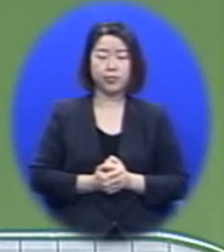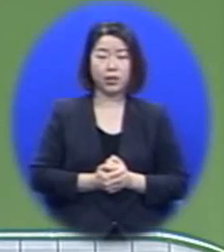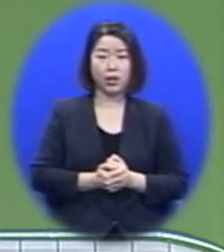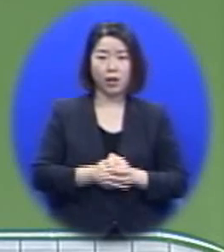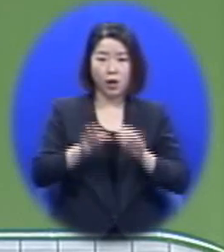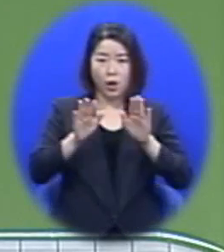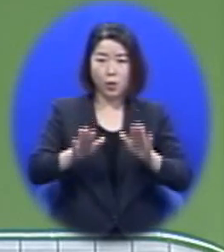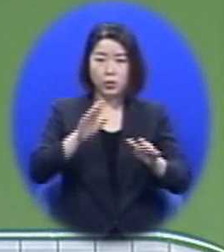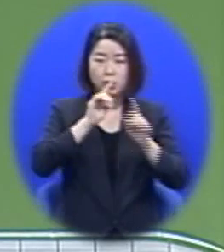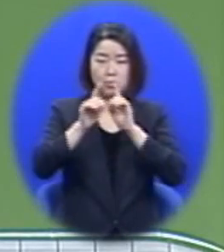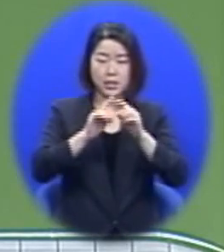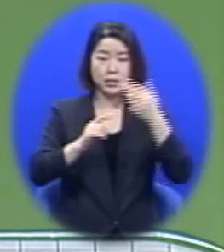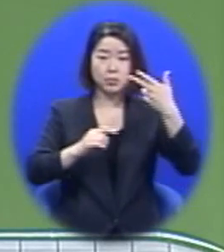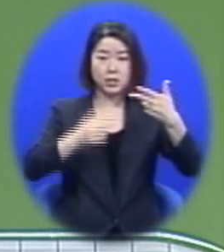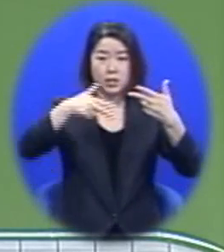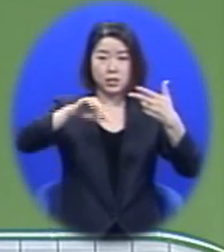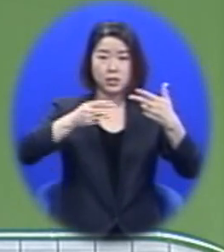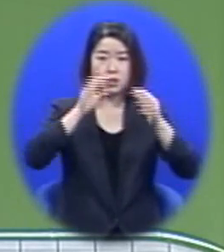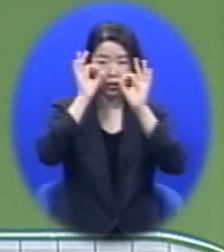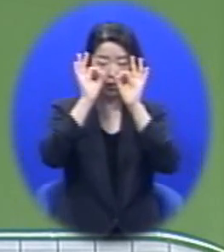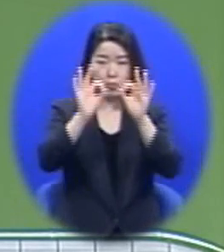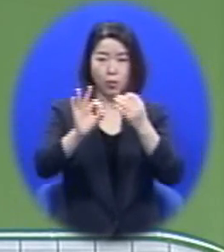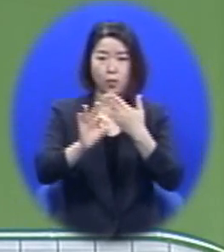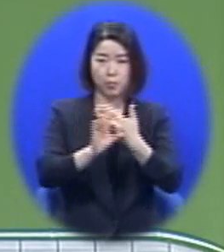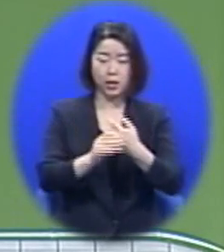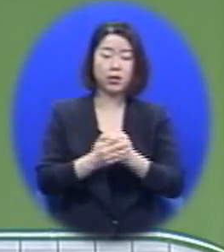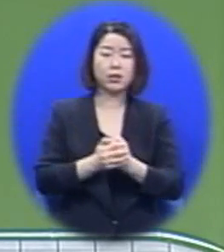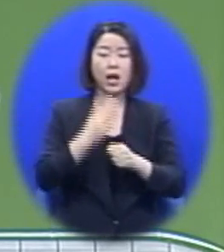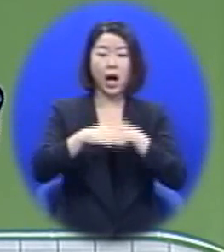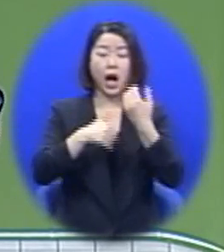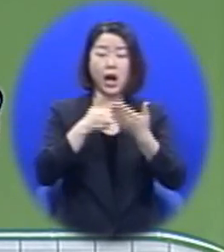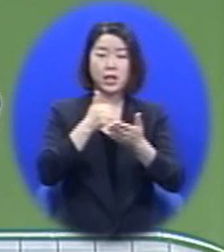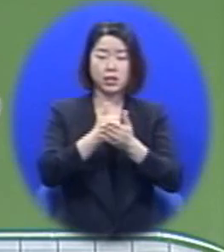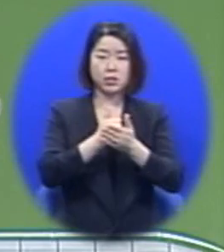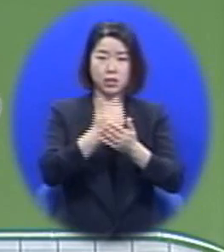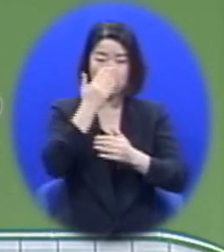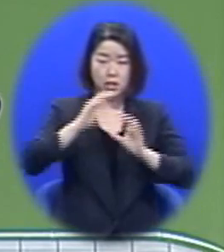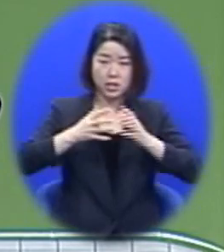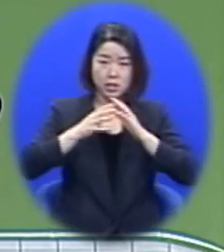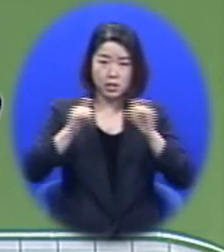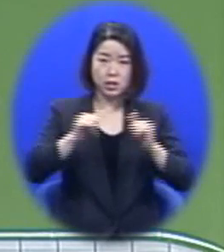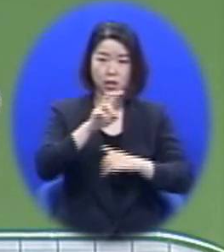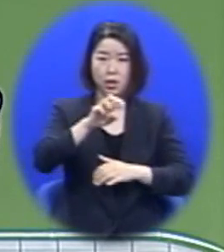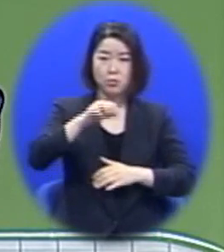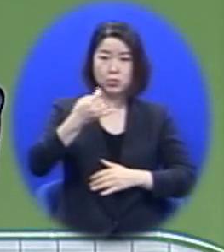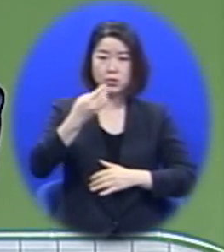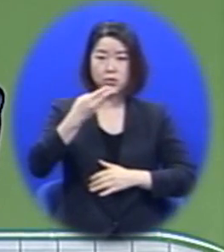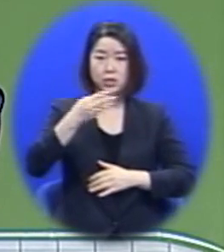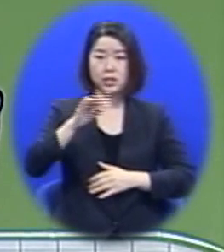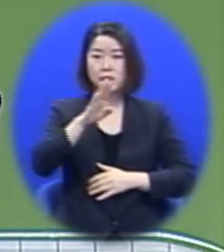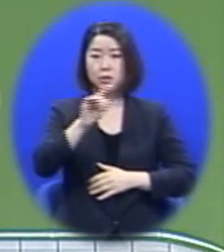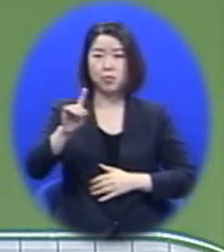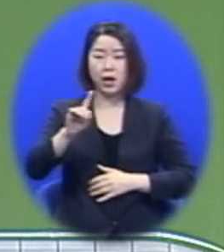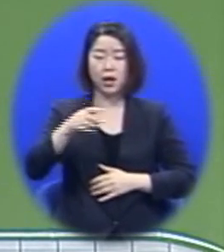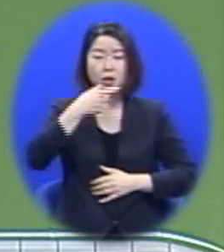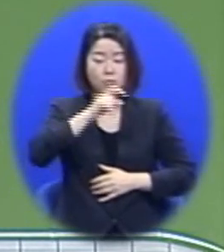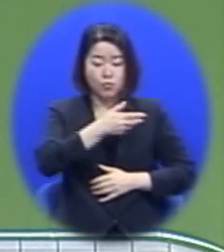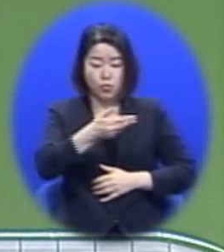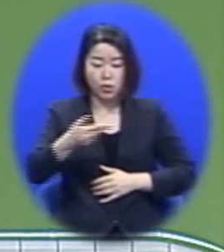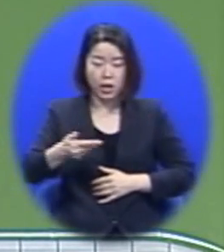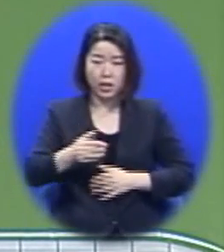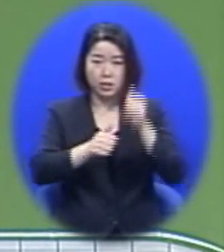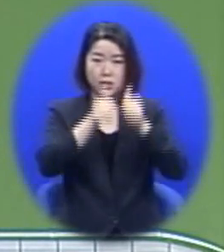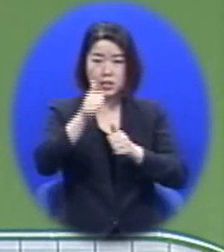오늘 말씀의 7절에 보면 하나님께서 이스라엘 백성을 므리바 물가에서 시험하셨다고 하는 말씀을